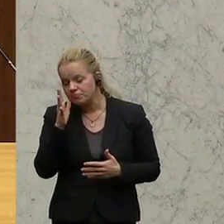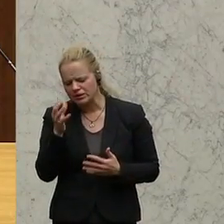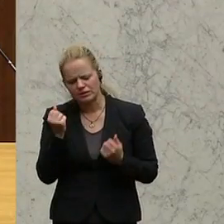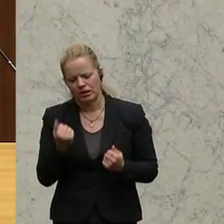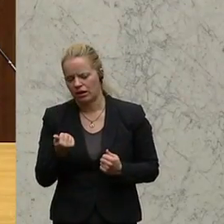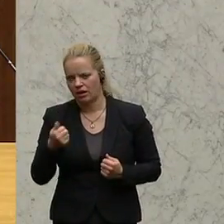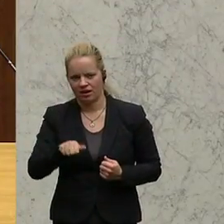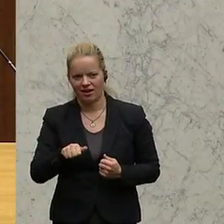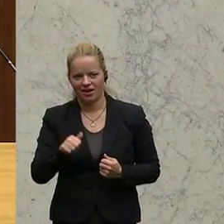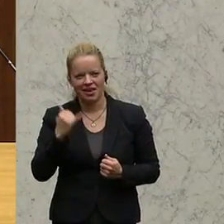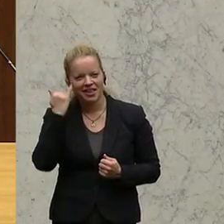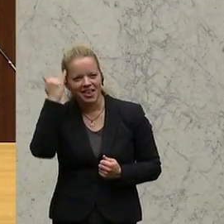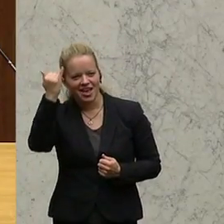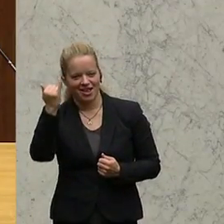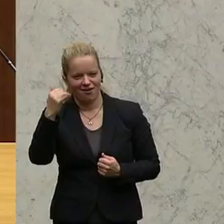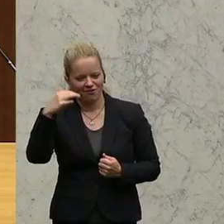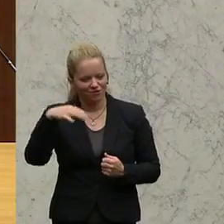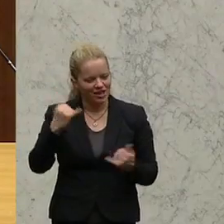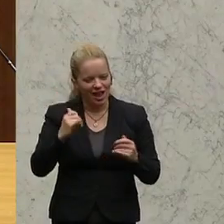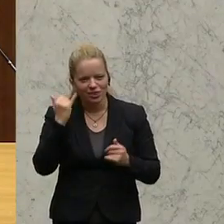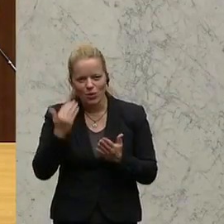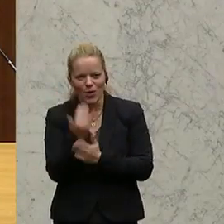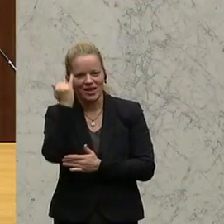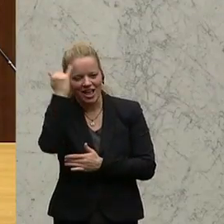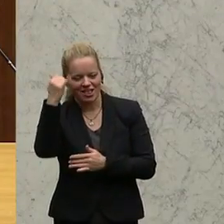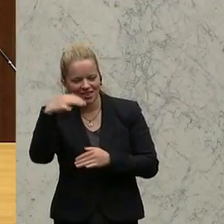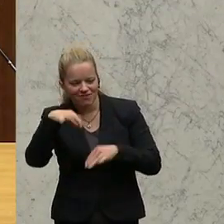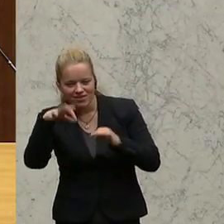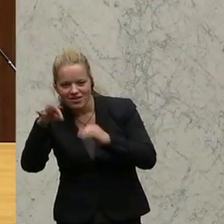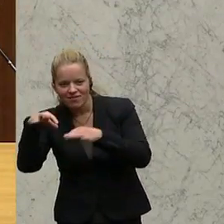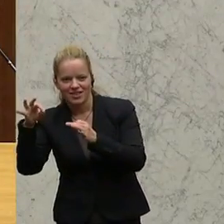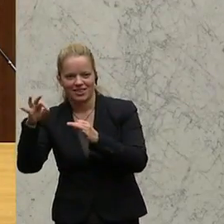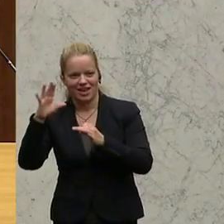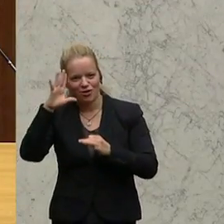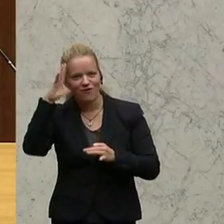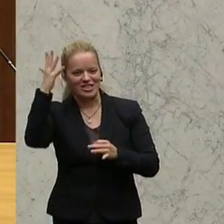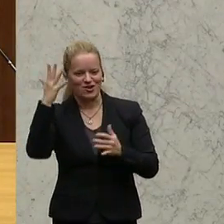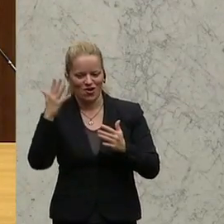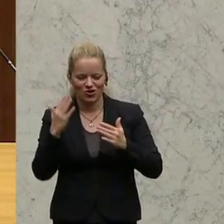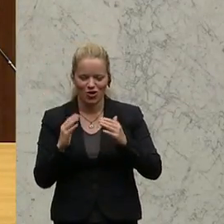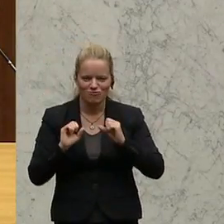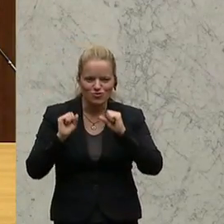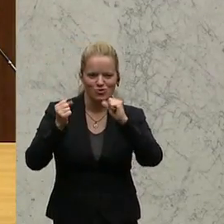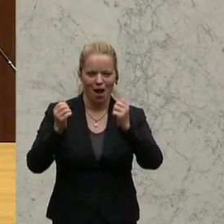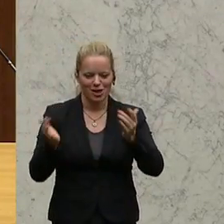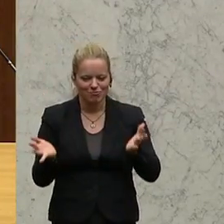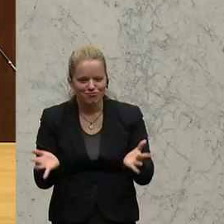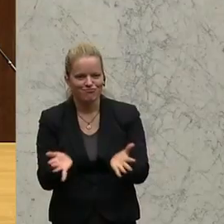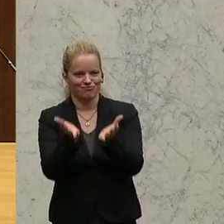in der Ideenfindung voranbringen und die entsprechende Innovationsdynamik forcieren.